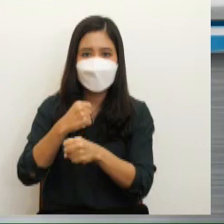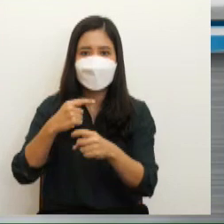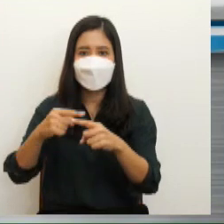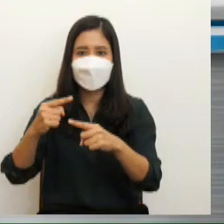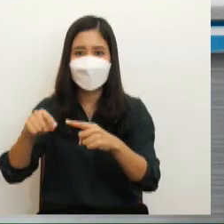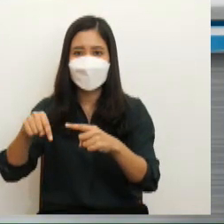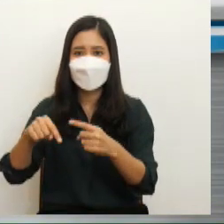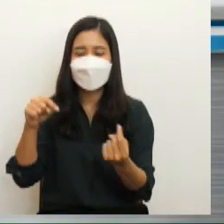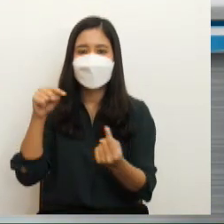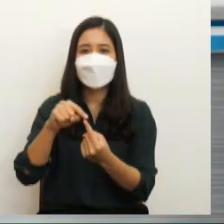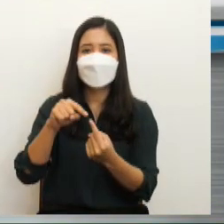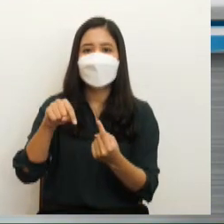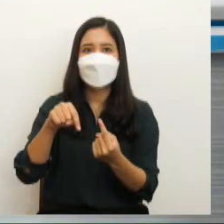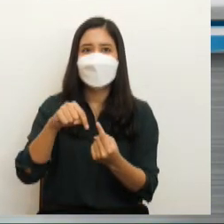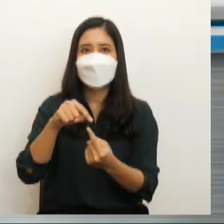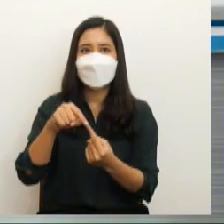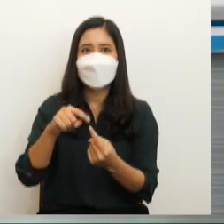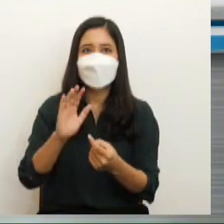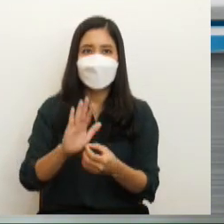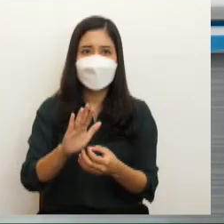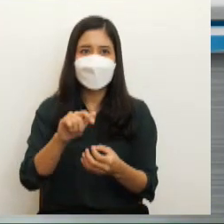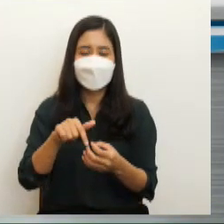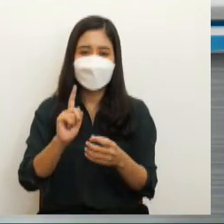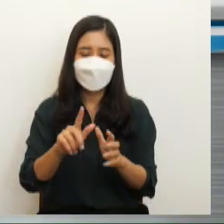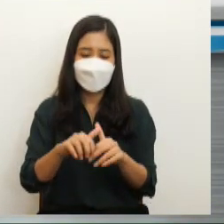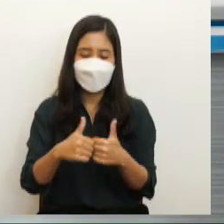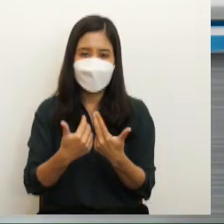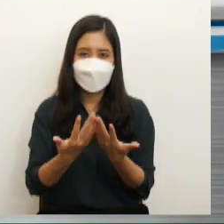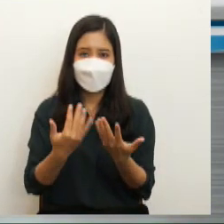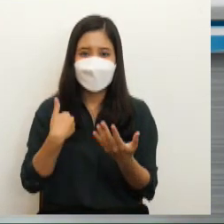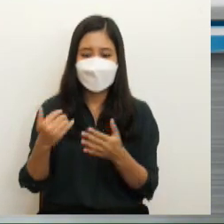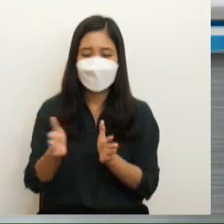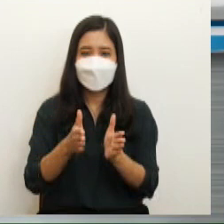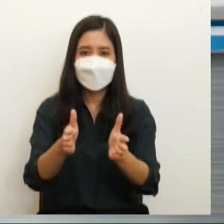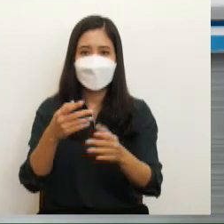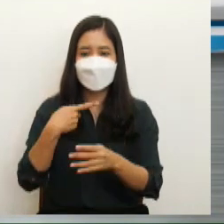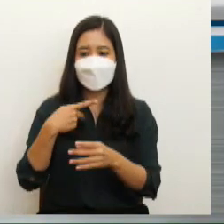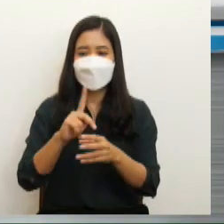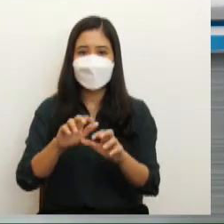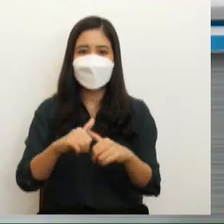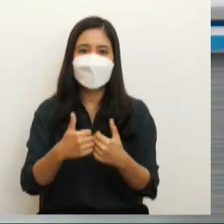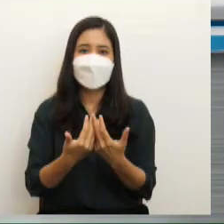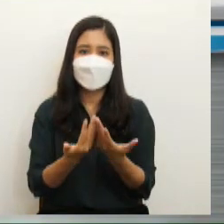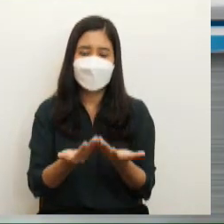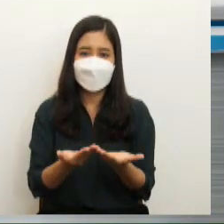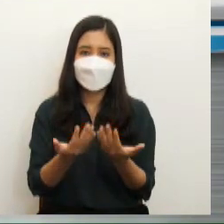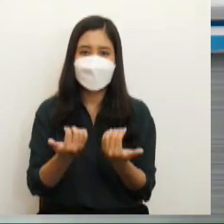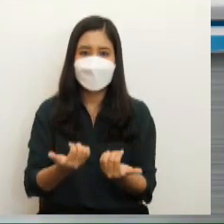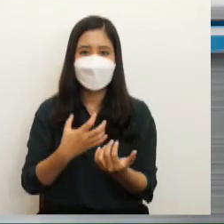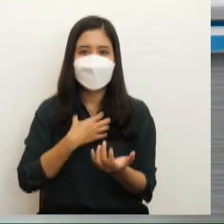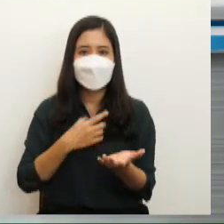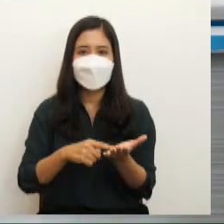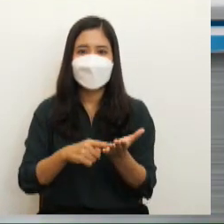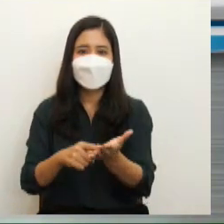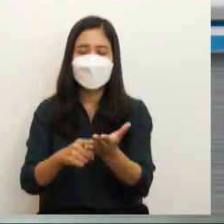งานในช่วงนี้นะคะการจบหรือไม่จบอย่างไรมีแนวทางปฏิบัติอย่างไรนะคะซึ่งจะนำเรียนว่าจะไปเจ